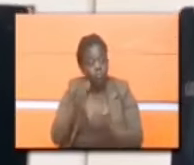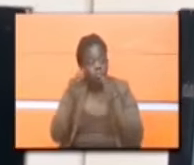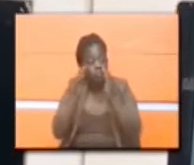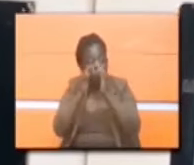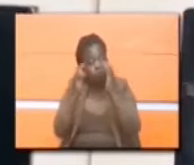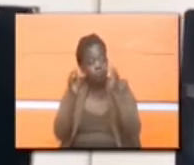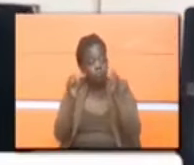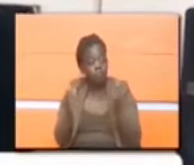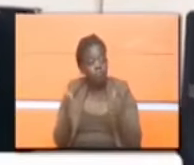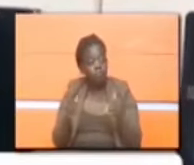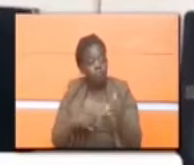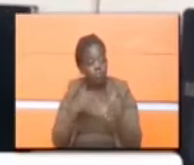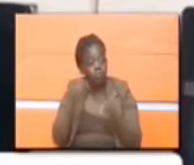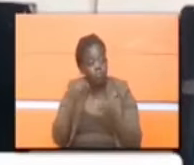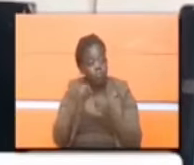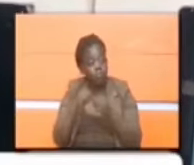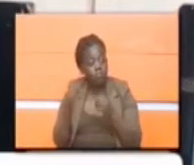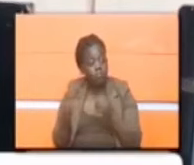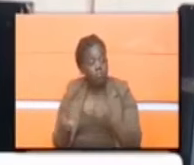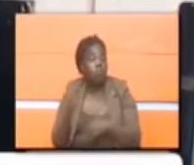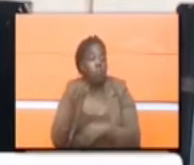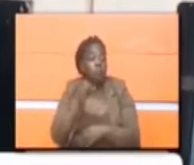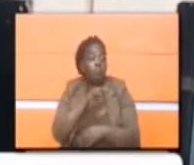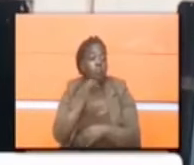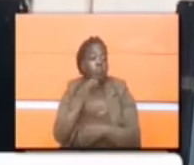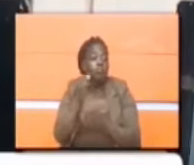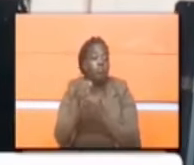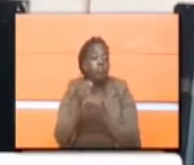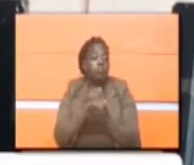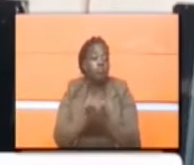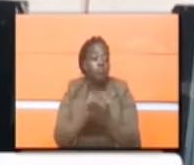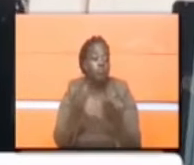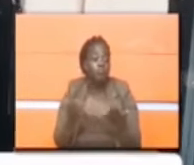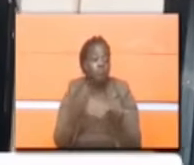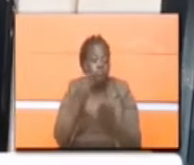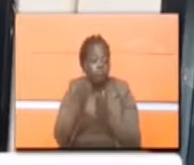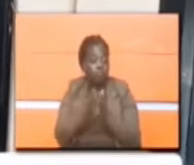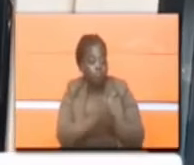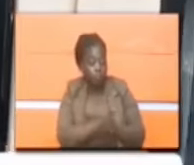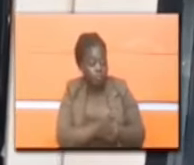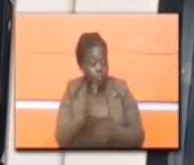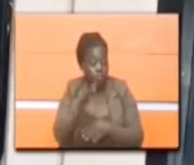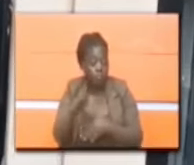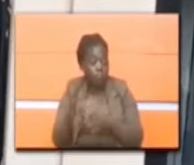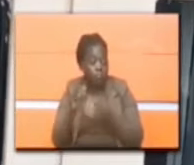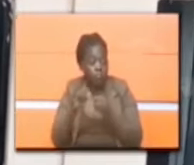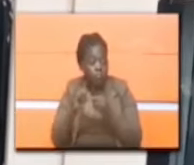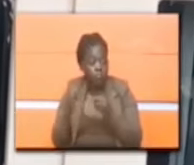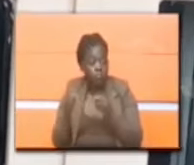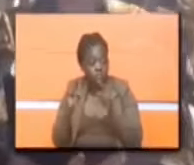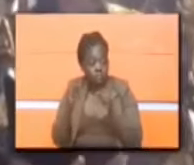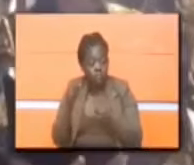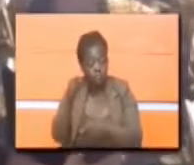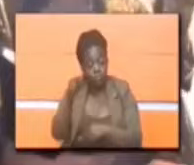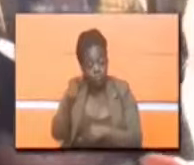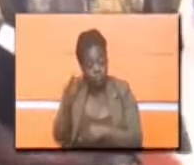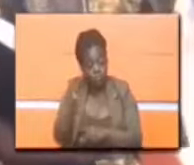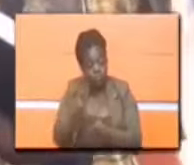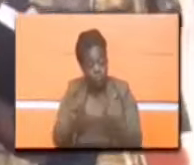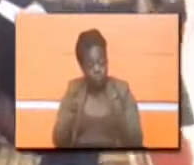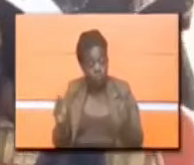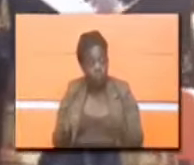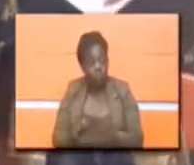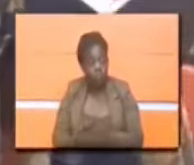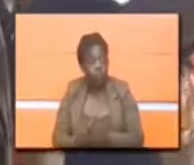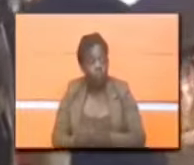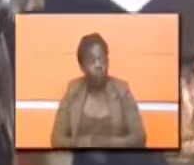bwenkanya muwala wange alaajana lwakuba nti abayanjudde omwana we kibe batuufu. Ronald